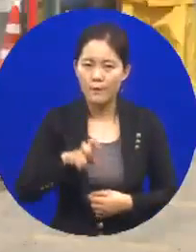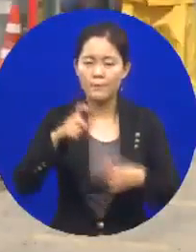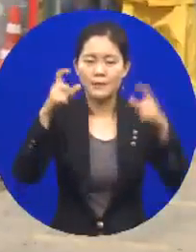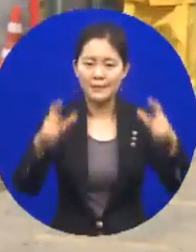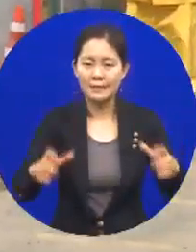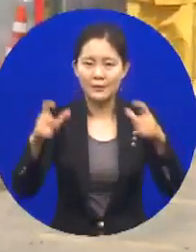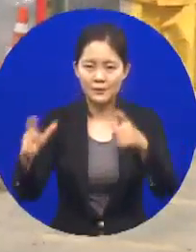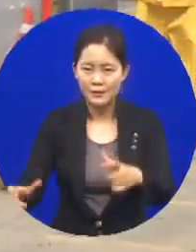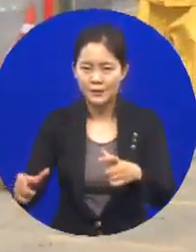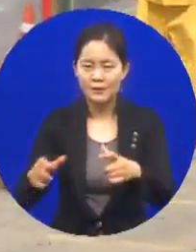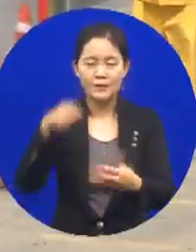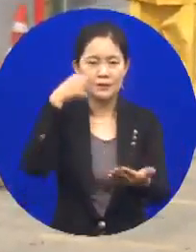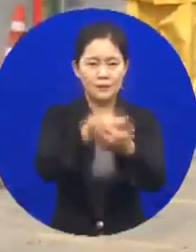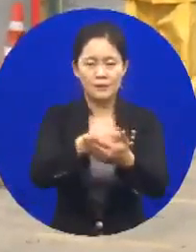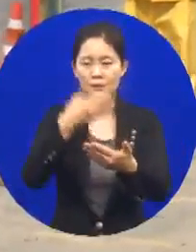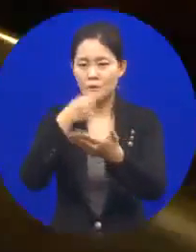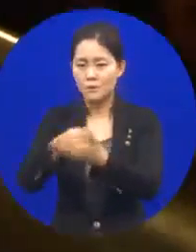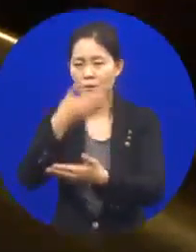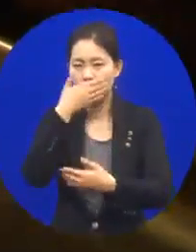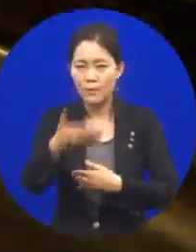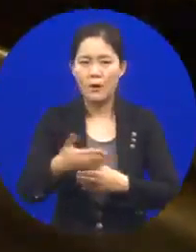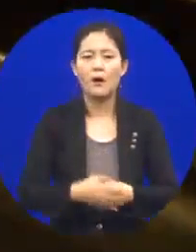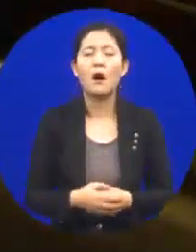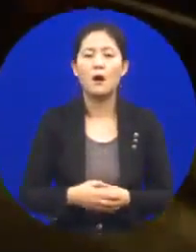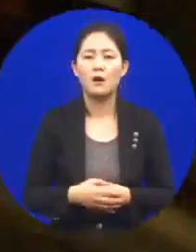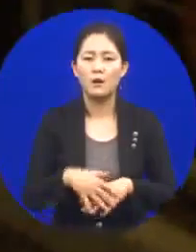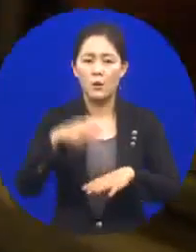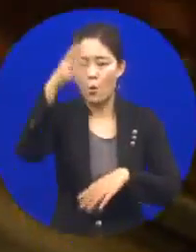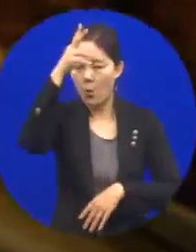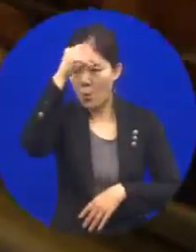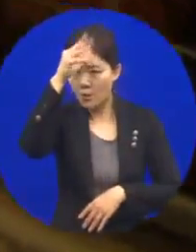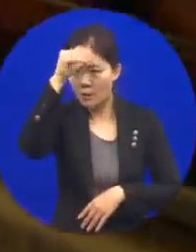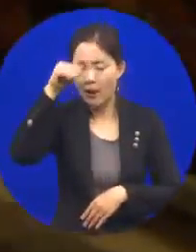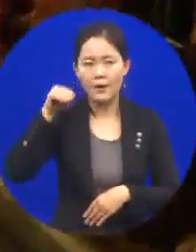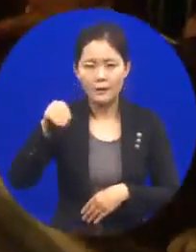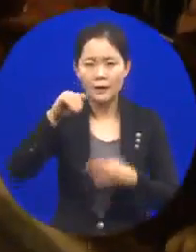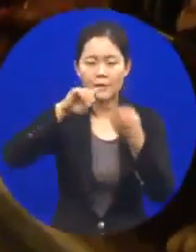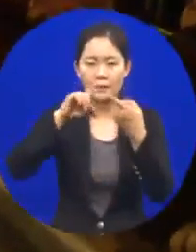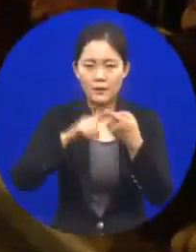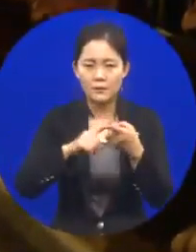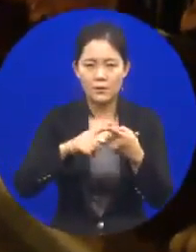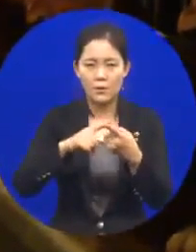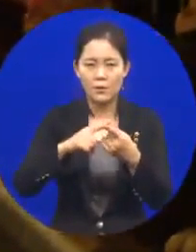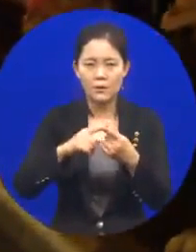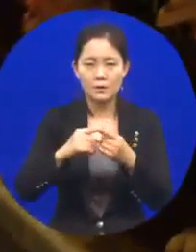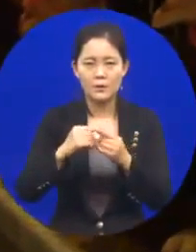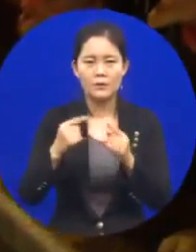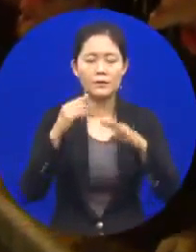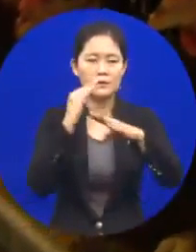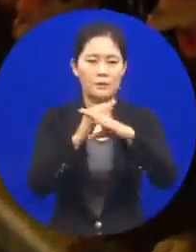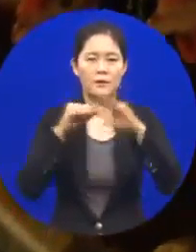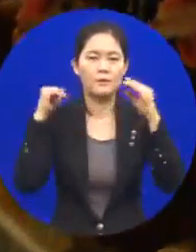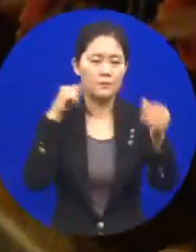양지면 일부 지역을 예찰 지역으로 지정하고 이 지역 가금 사육 농가의 오리와 닭 13만여 마리에 대해 이동 제한